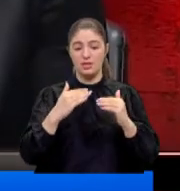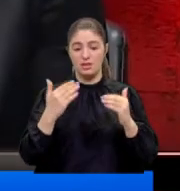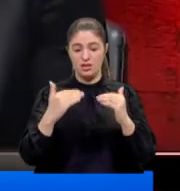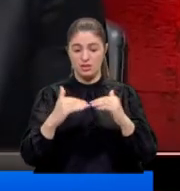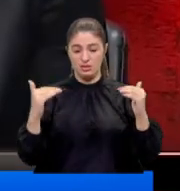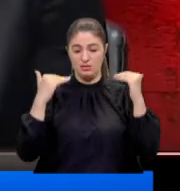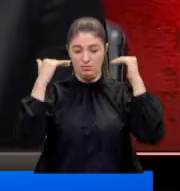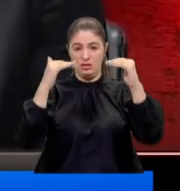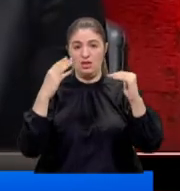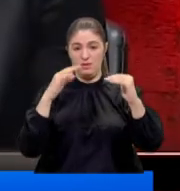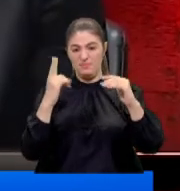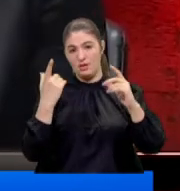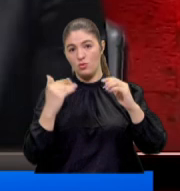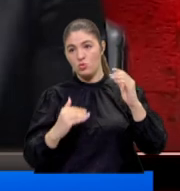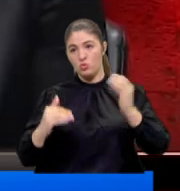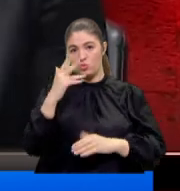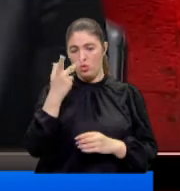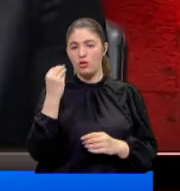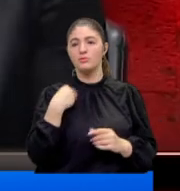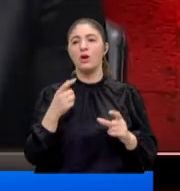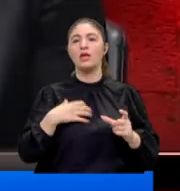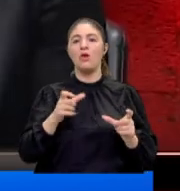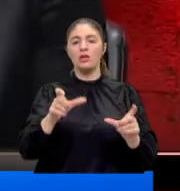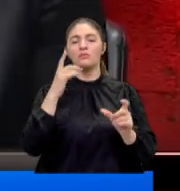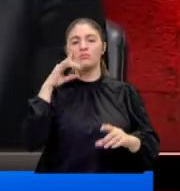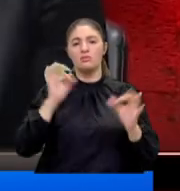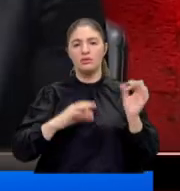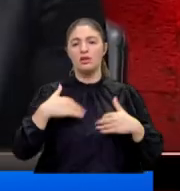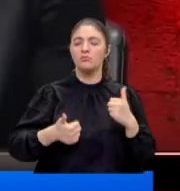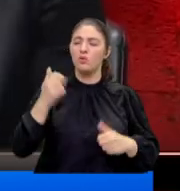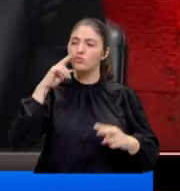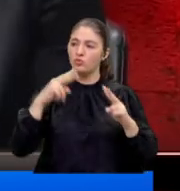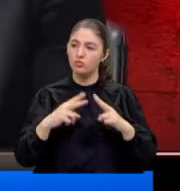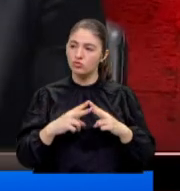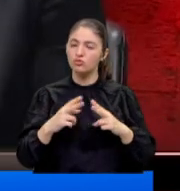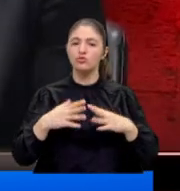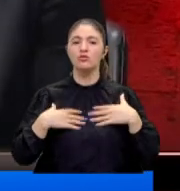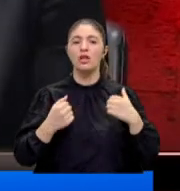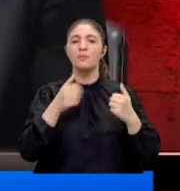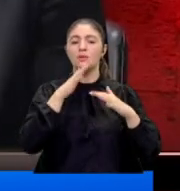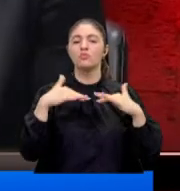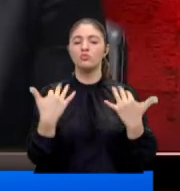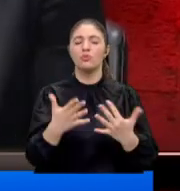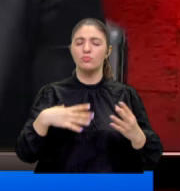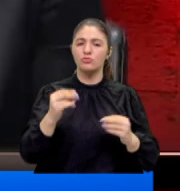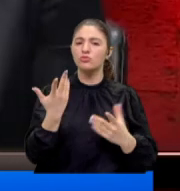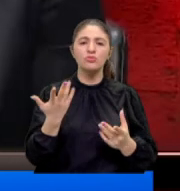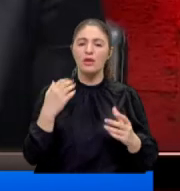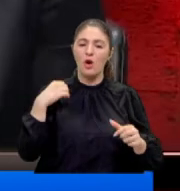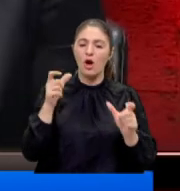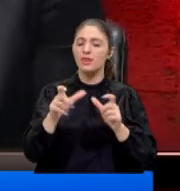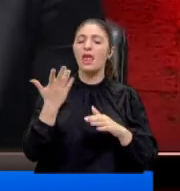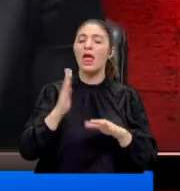aşamaya belli bir şey gelirse önlemlerimizi tekrar gözden geçirebiliriz Sağlık Bakanlığı ile görüşürüz sağlık Bizim kuruluyla Tüm önlemleri